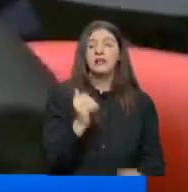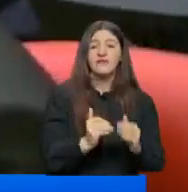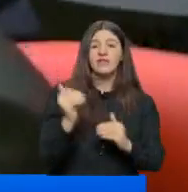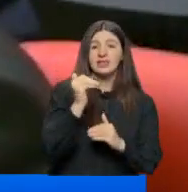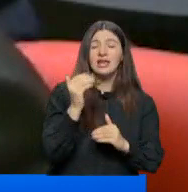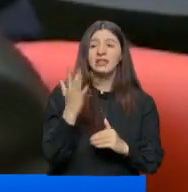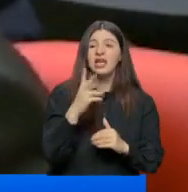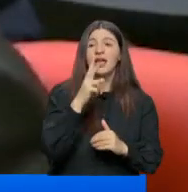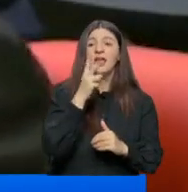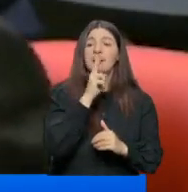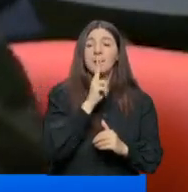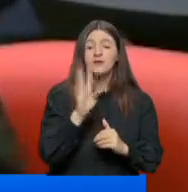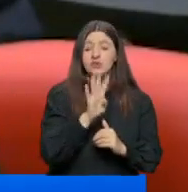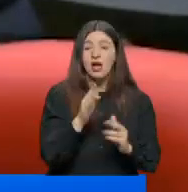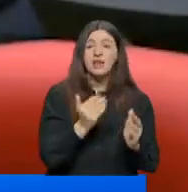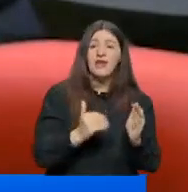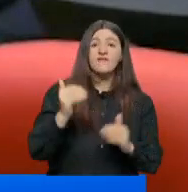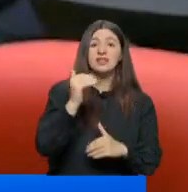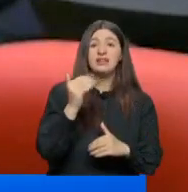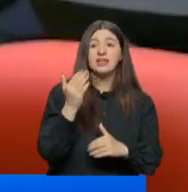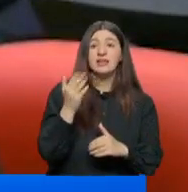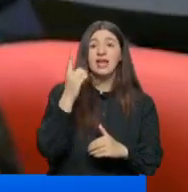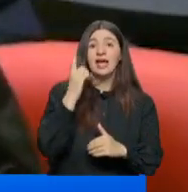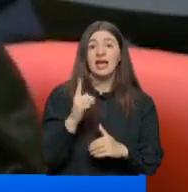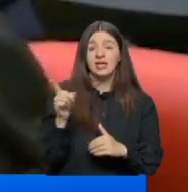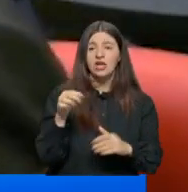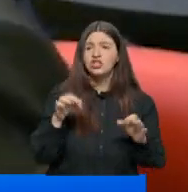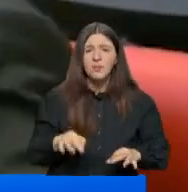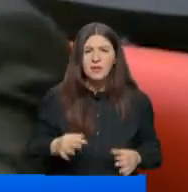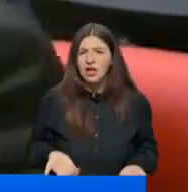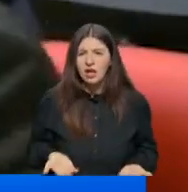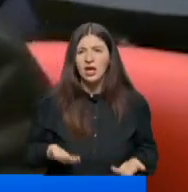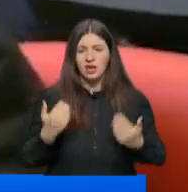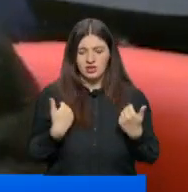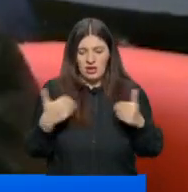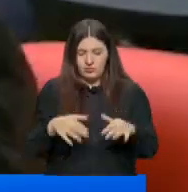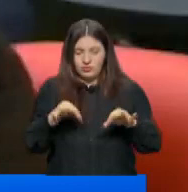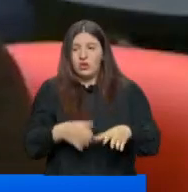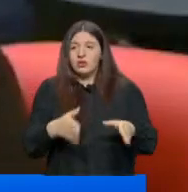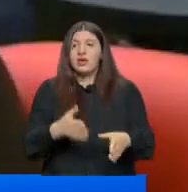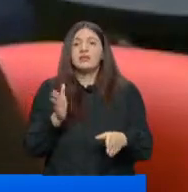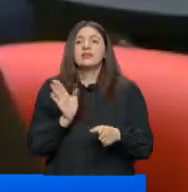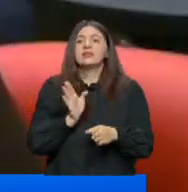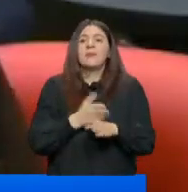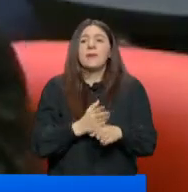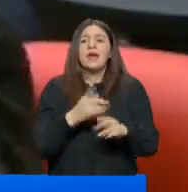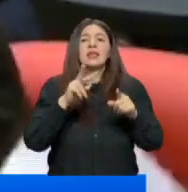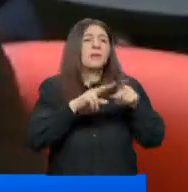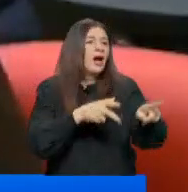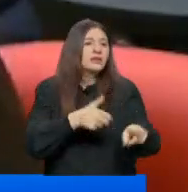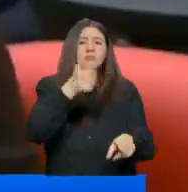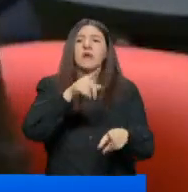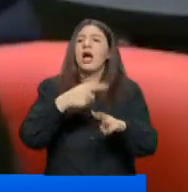fazlasıdır. Yani 240 lira da fazlaydı. Şimdi geldiğimiz noktada sebebi